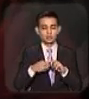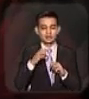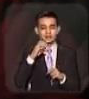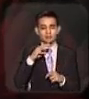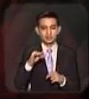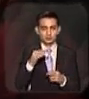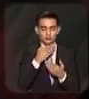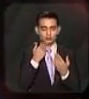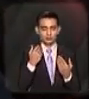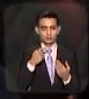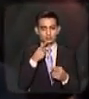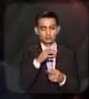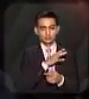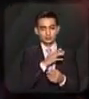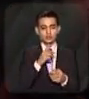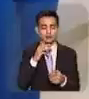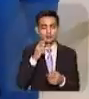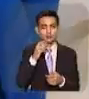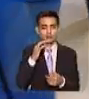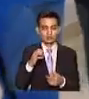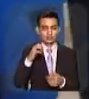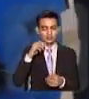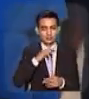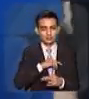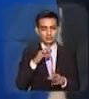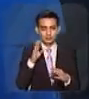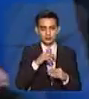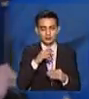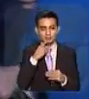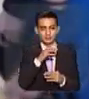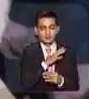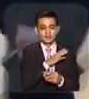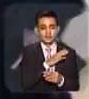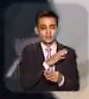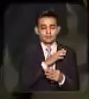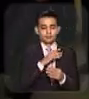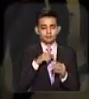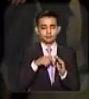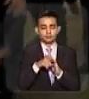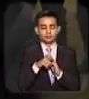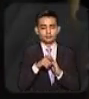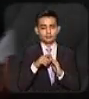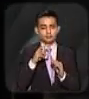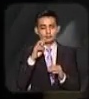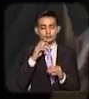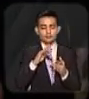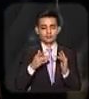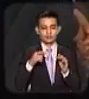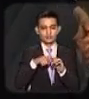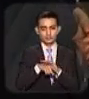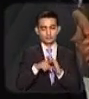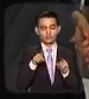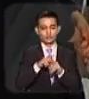нет. Каждый вправе критиковать госслужащих. К тому же люди активно пишут о проблемах в социальных сетях. В то же время